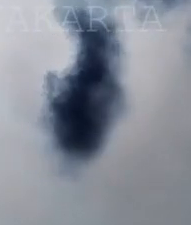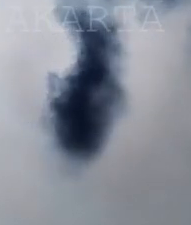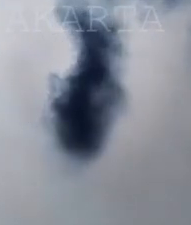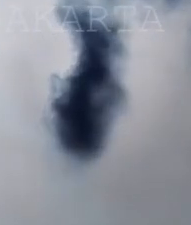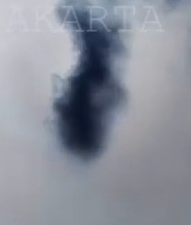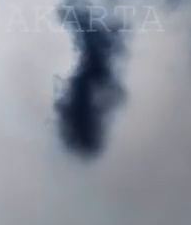syarika lak